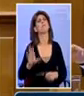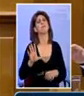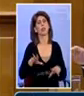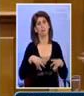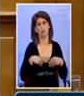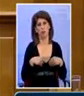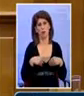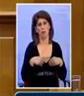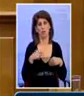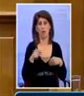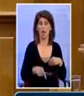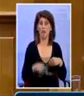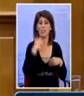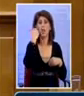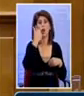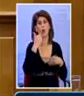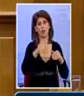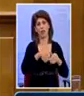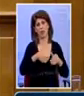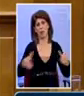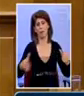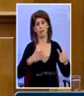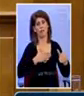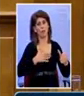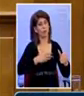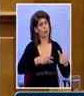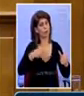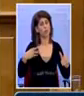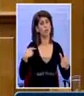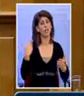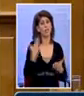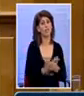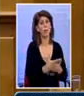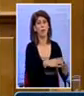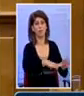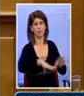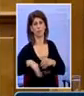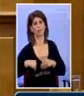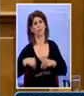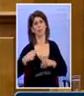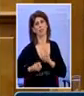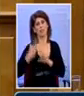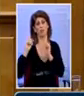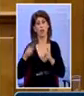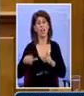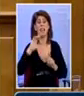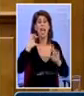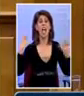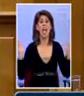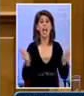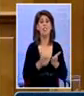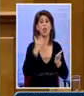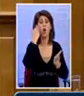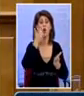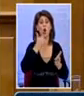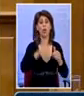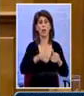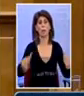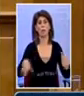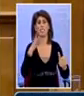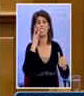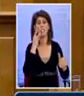αποδεχθούμε. Αυτές είναι οι κόκκινες γραμμές μας και σας ζητάμε να τις υιοθετήσετε. Να γίνουν οι εθνικές κόκκινες γραμμές σε αυτή τη